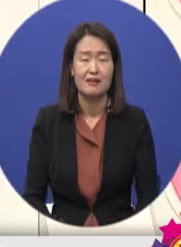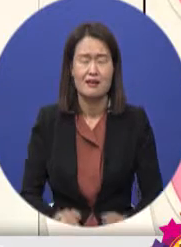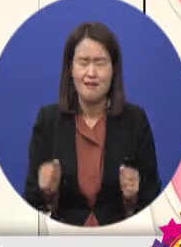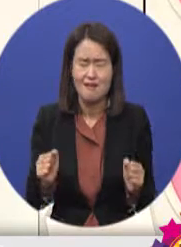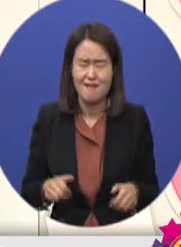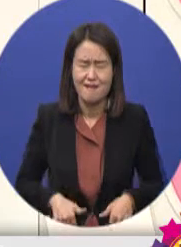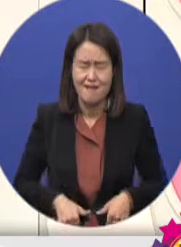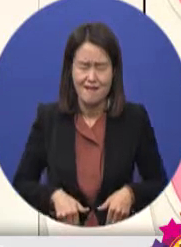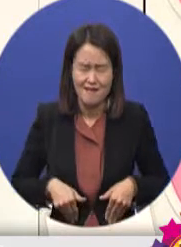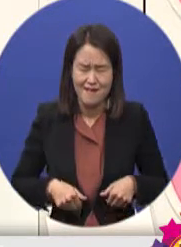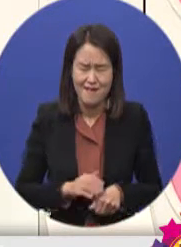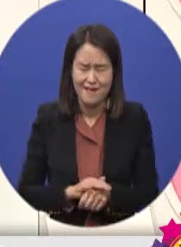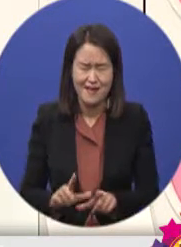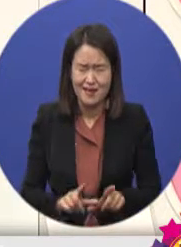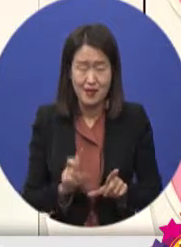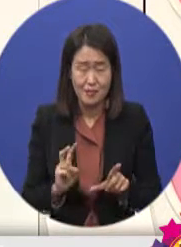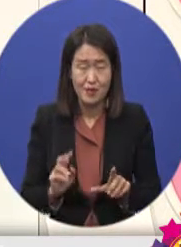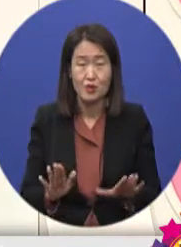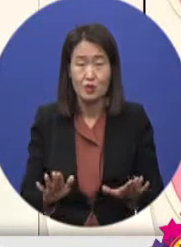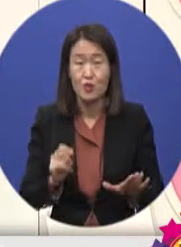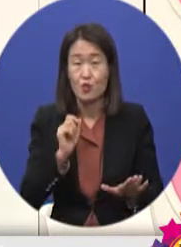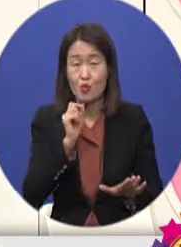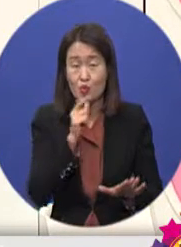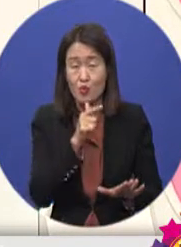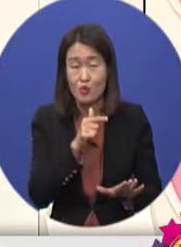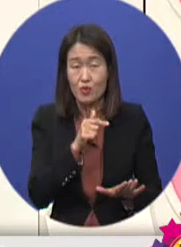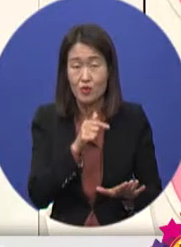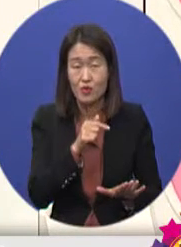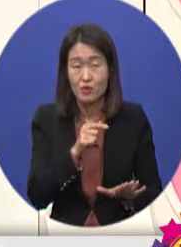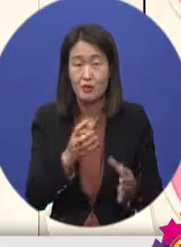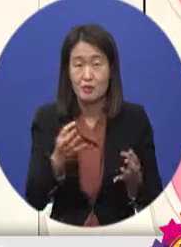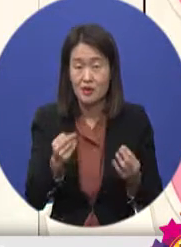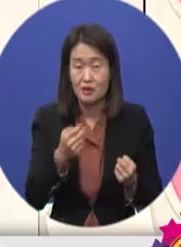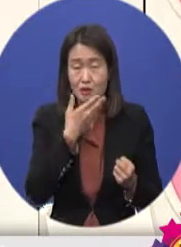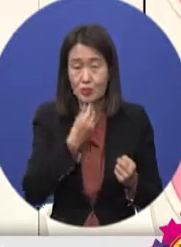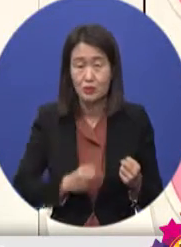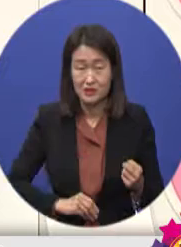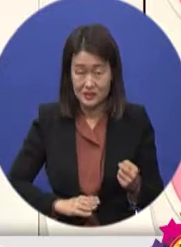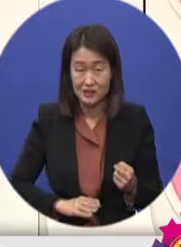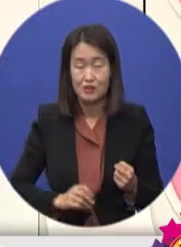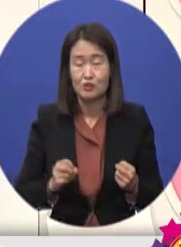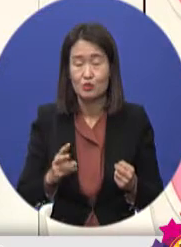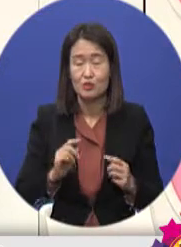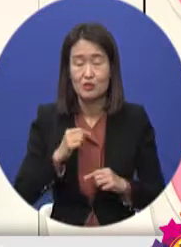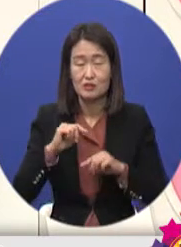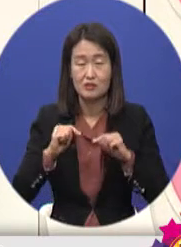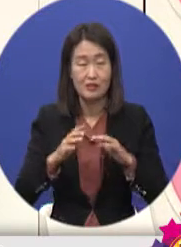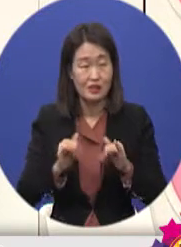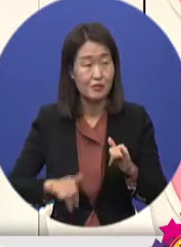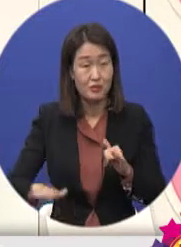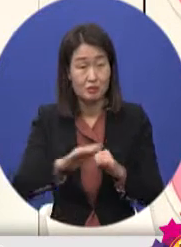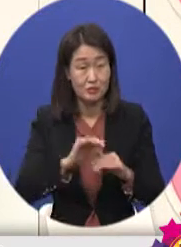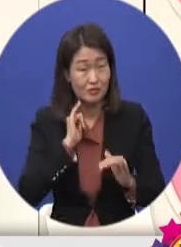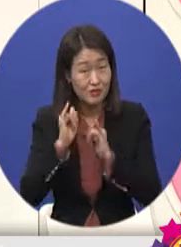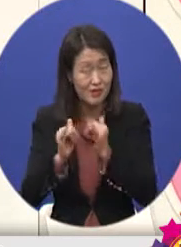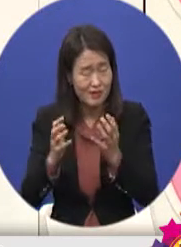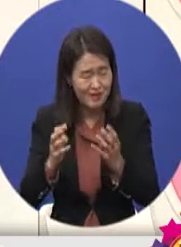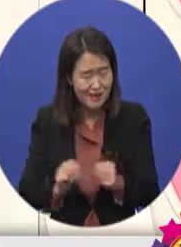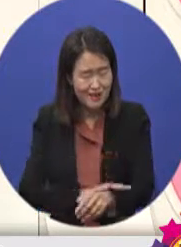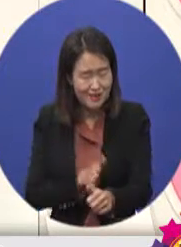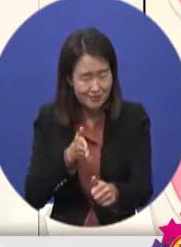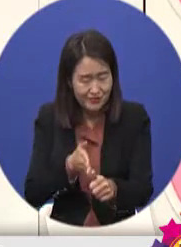수 있을 것 같아요. 이번 주도 월요일날 시작되는데 많은 복귀 노래자랑에 참석해 주면 고맙겠다고 부탁 한번